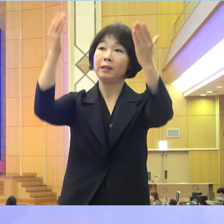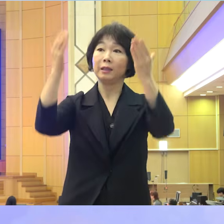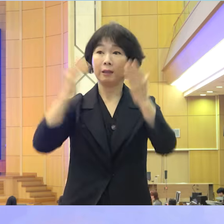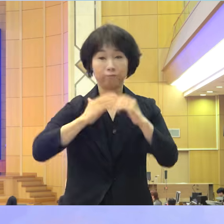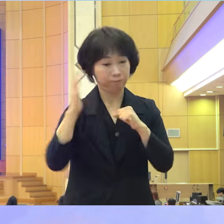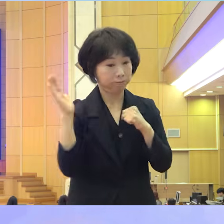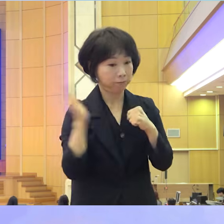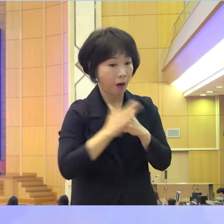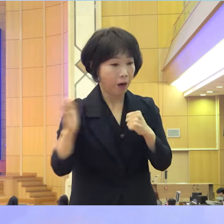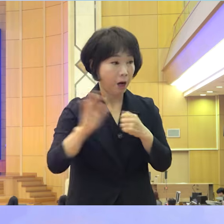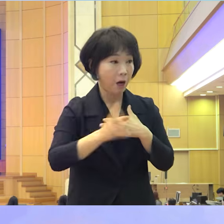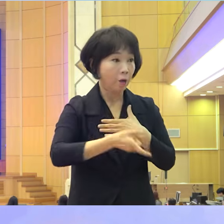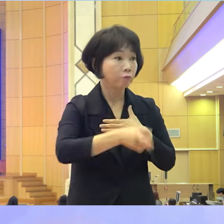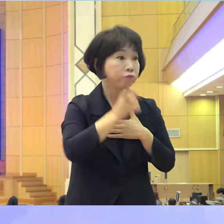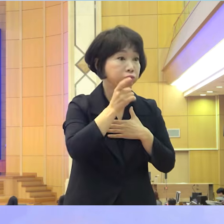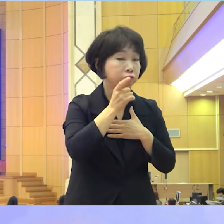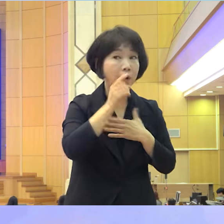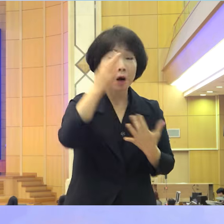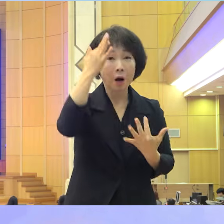사랑하리니